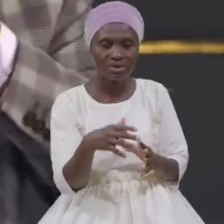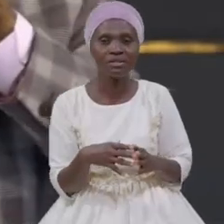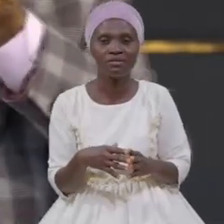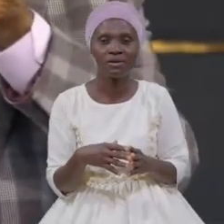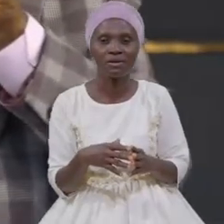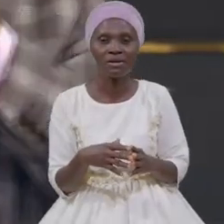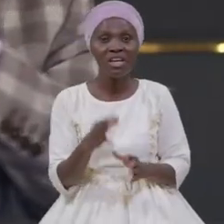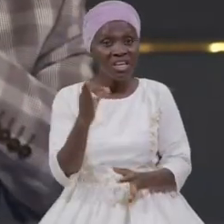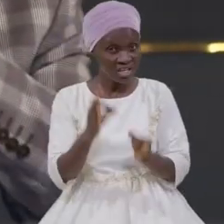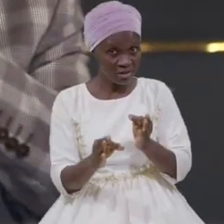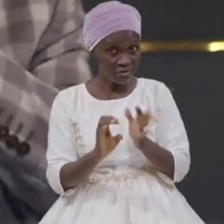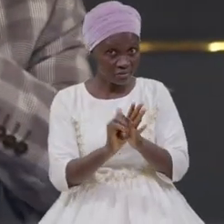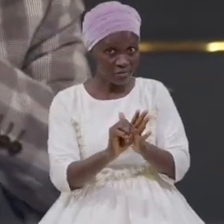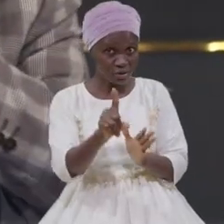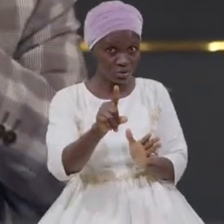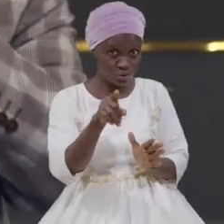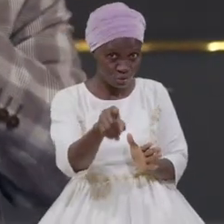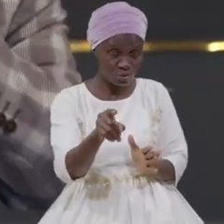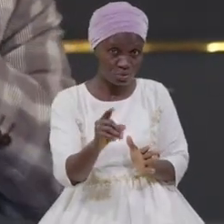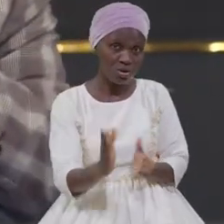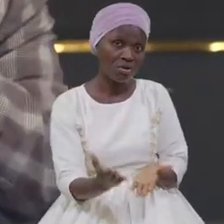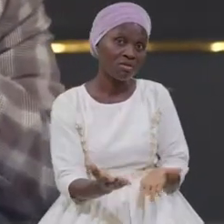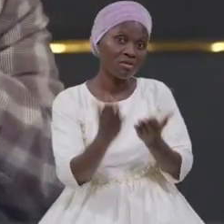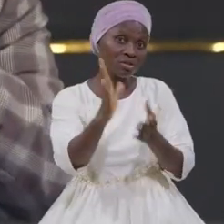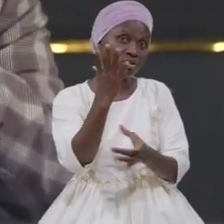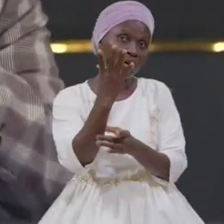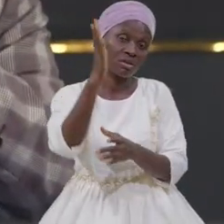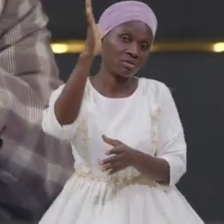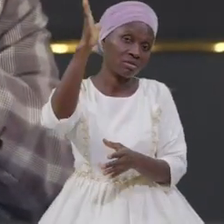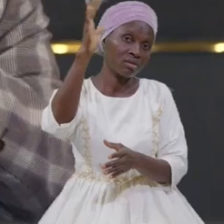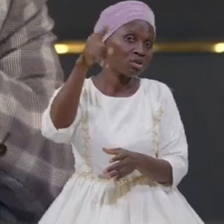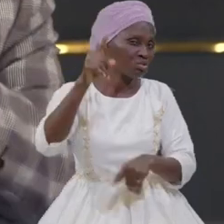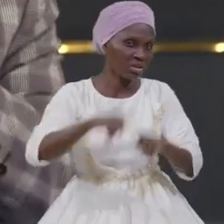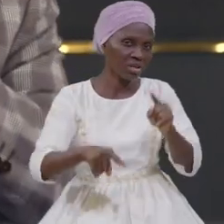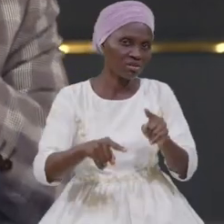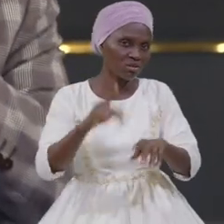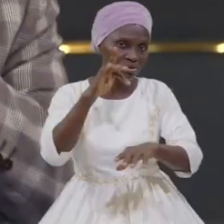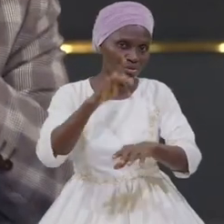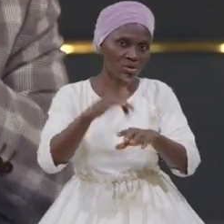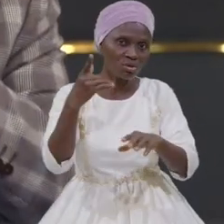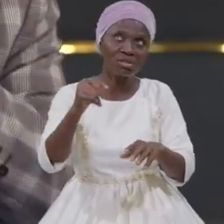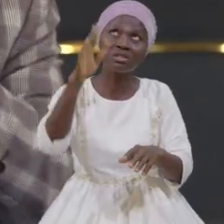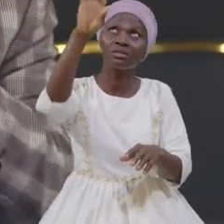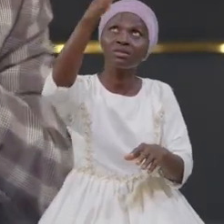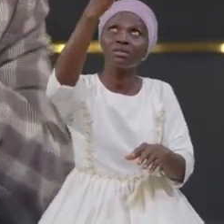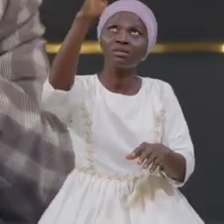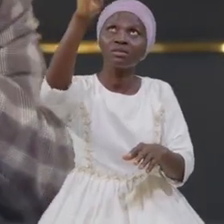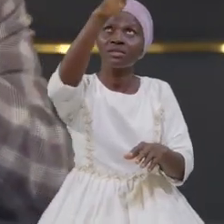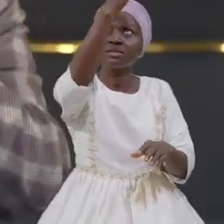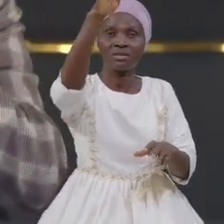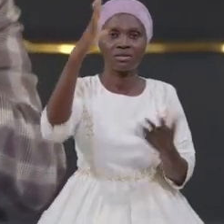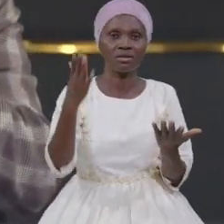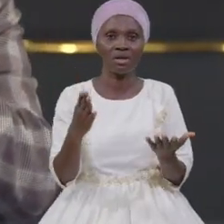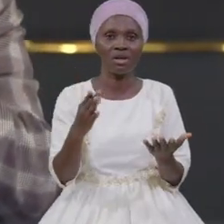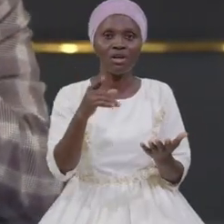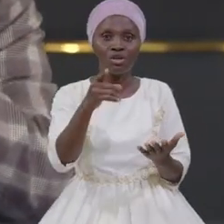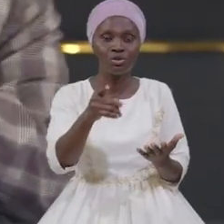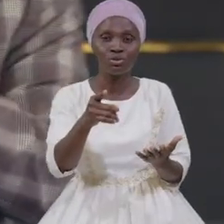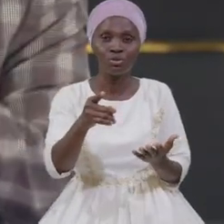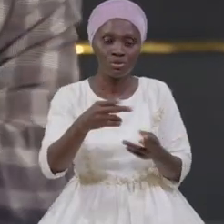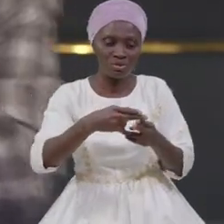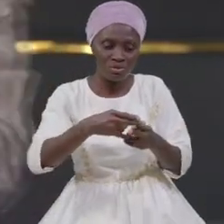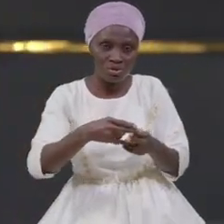Si tu lèves ta main, tu ne peux pas toucher le ciel. Tu es loin de ce ciel-là.